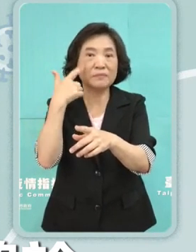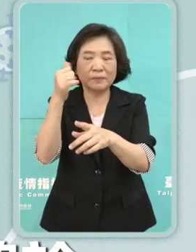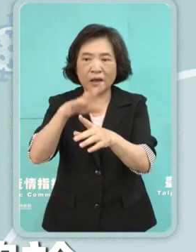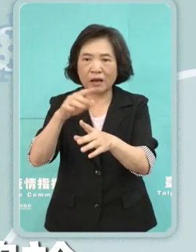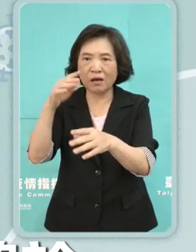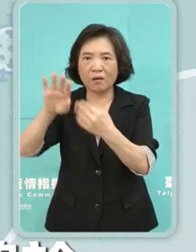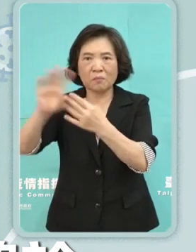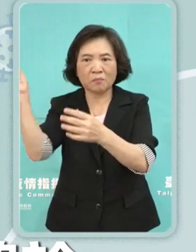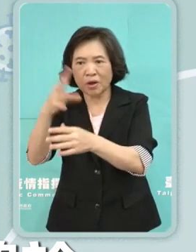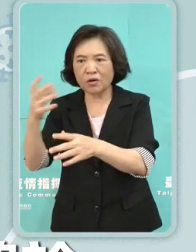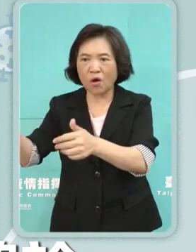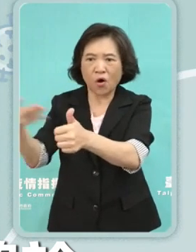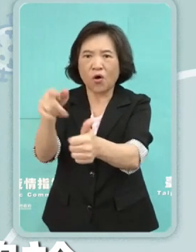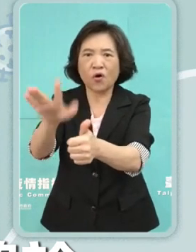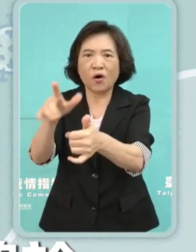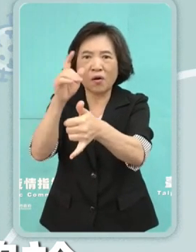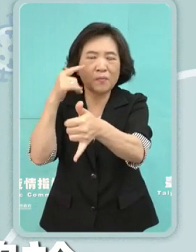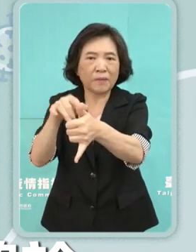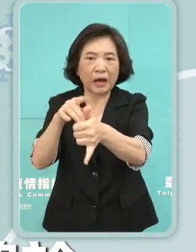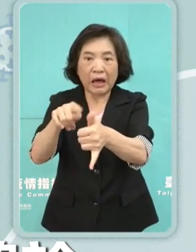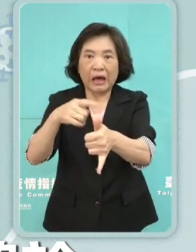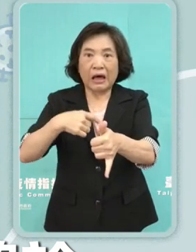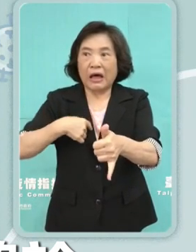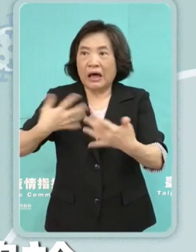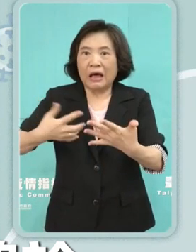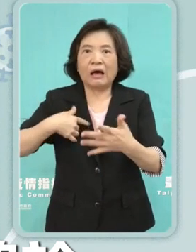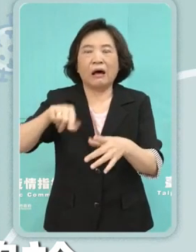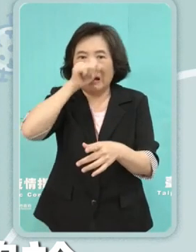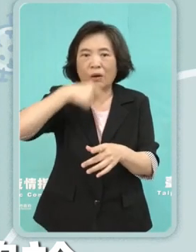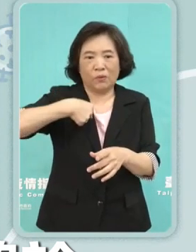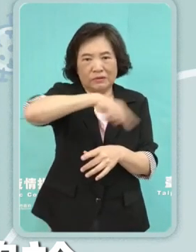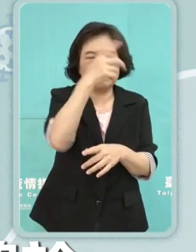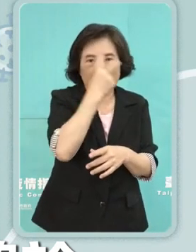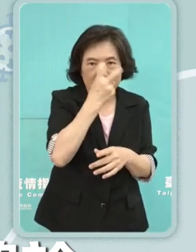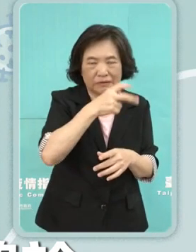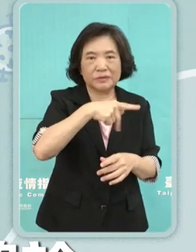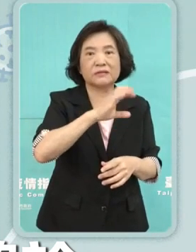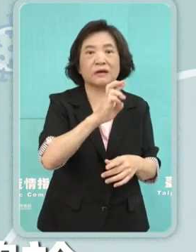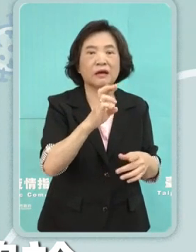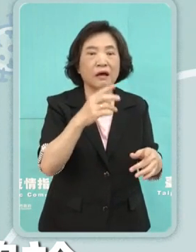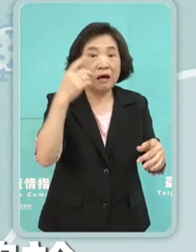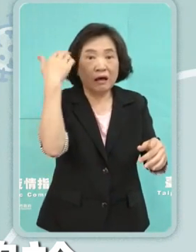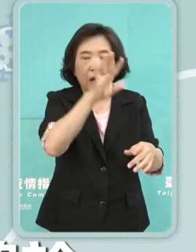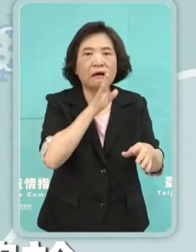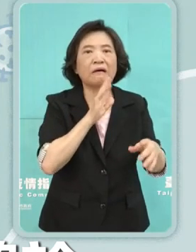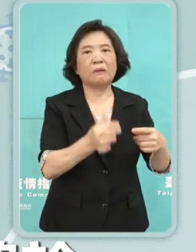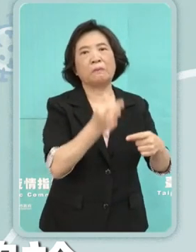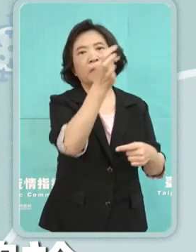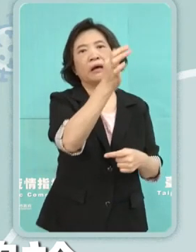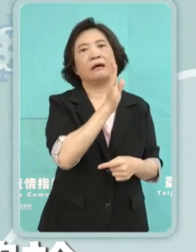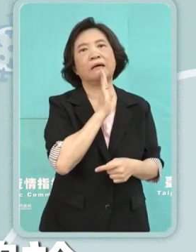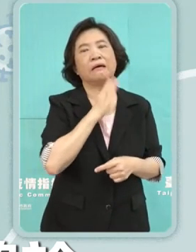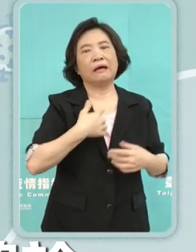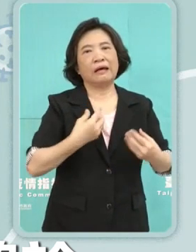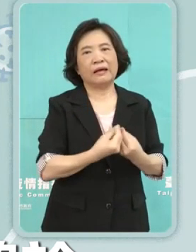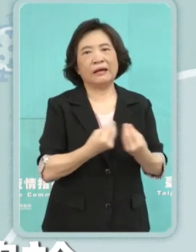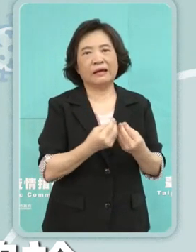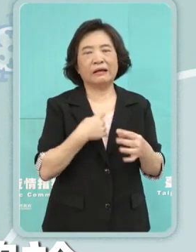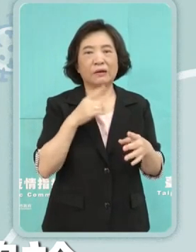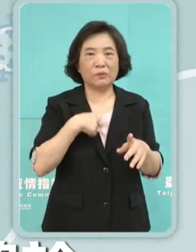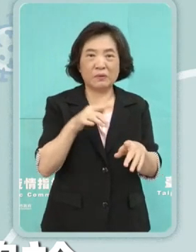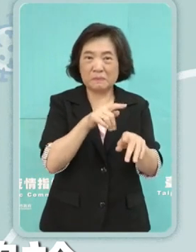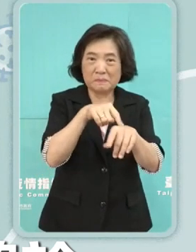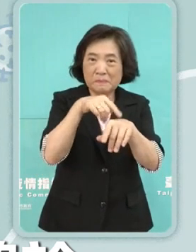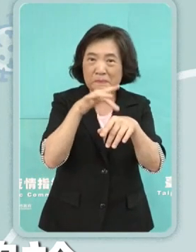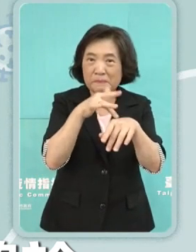PCR， 他也确诊哦。那这一确诊以后，当然就卫生局要做疫调，那框列的13个人。包